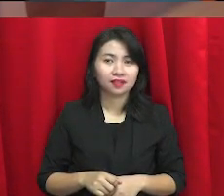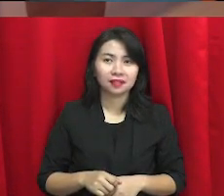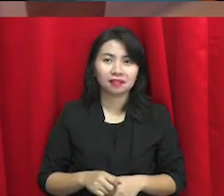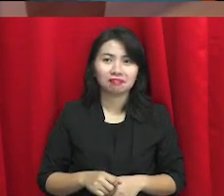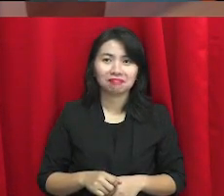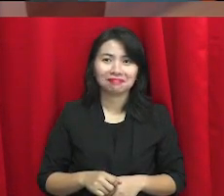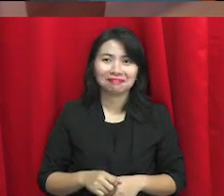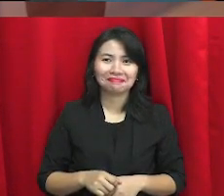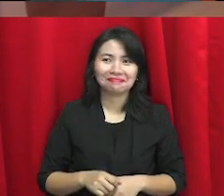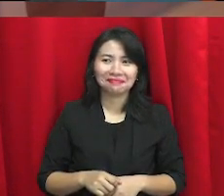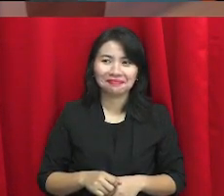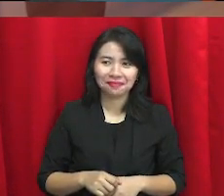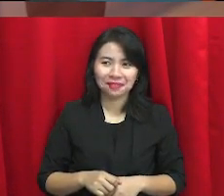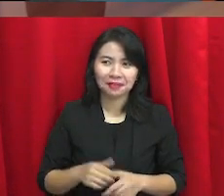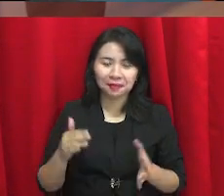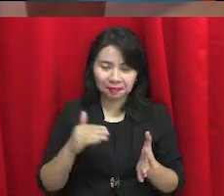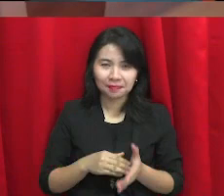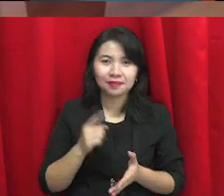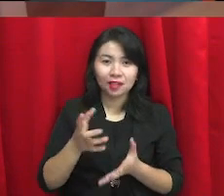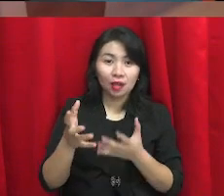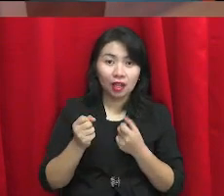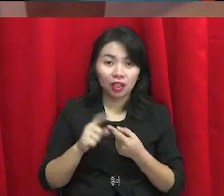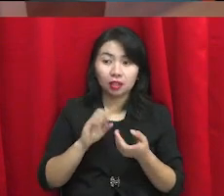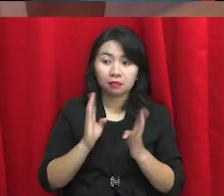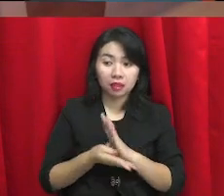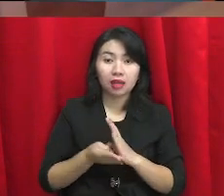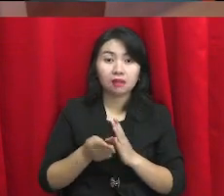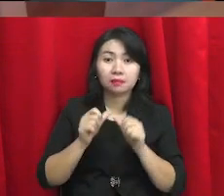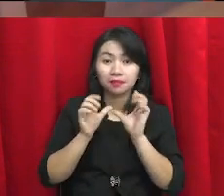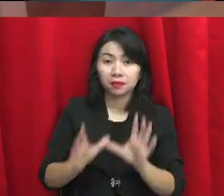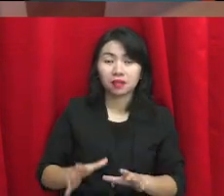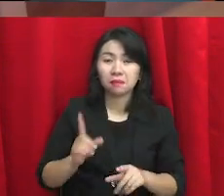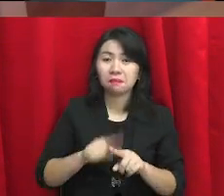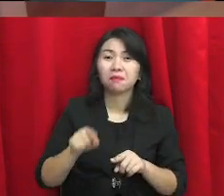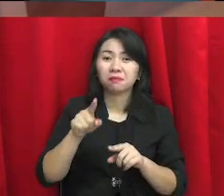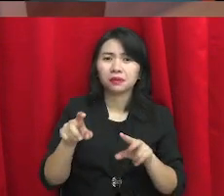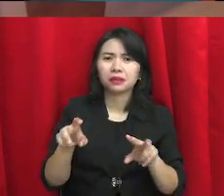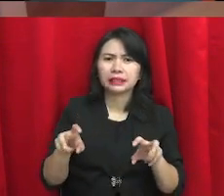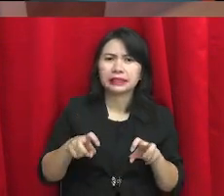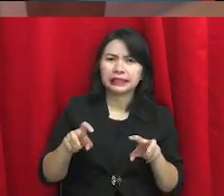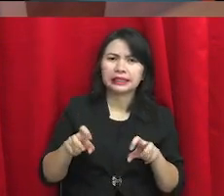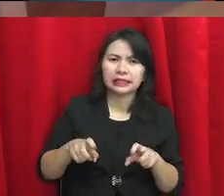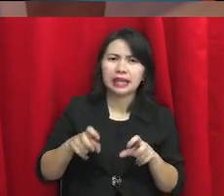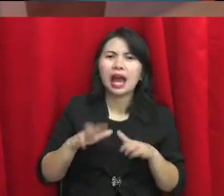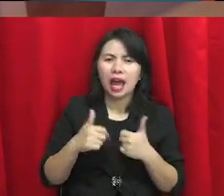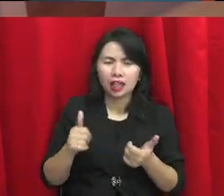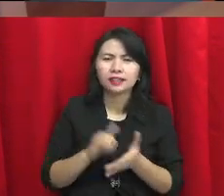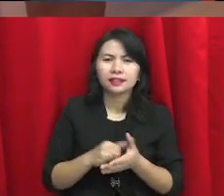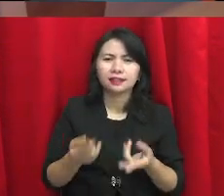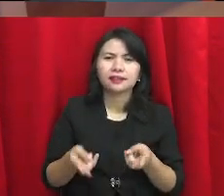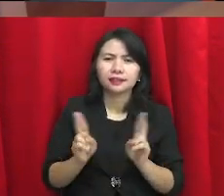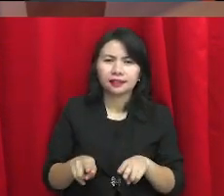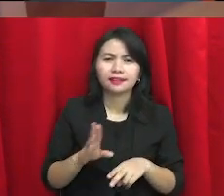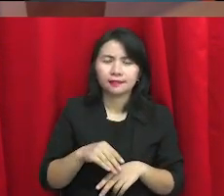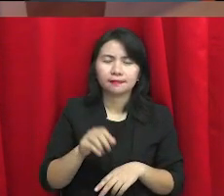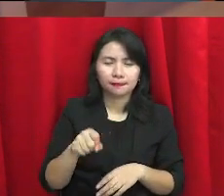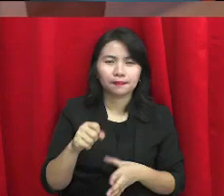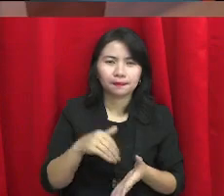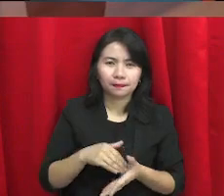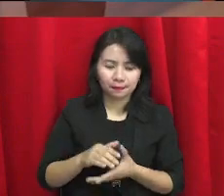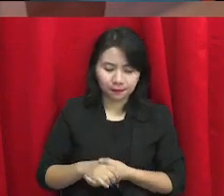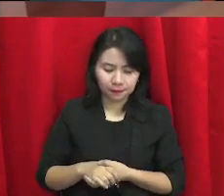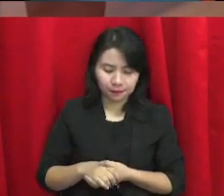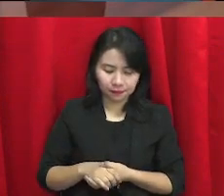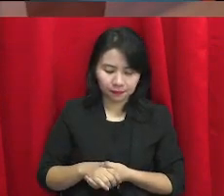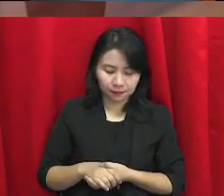Antindi naman oh. Gusto mo maging blessing sa kanya pero selfish ka. Paano yun? Ooh. Di ba? Napaka kaya ko sinasabi yan is